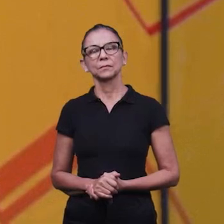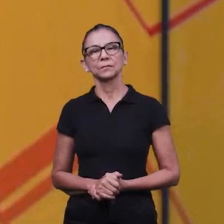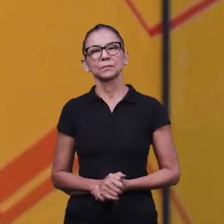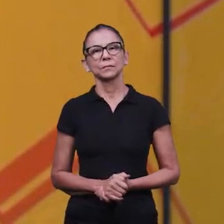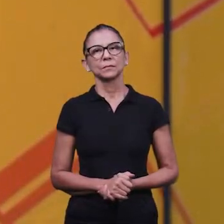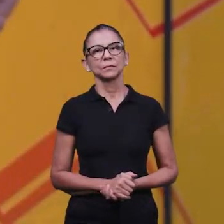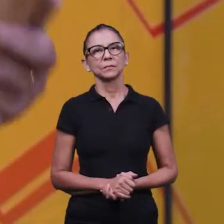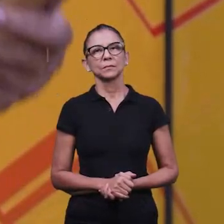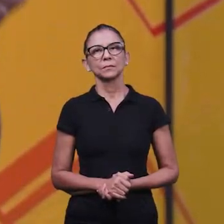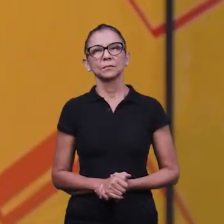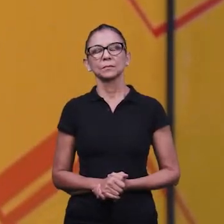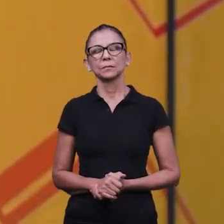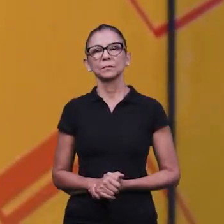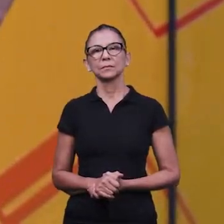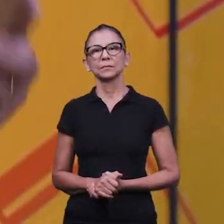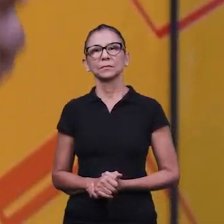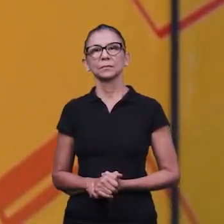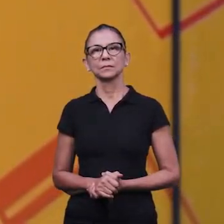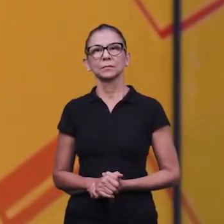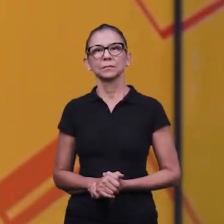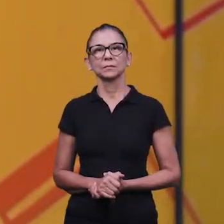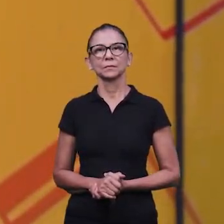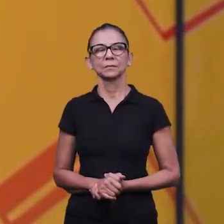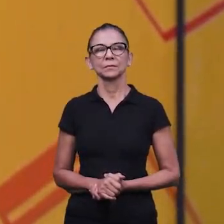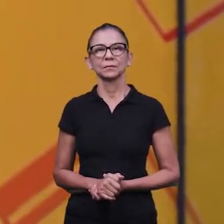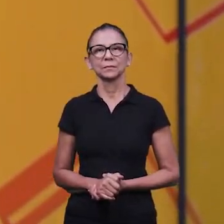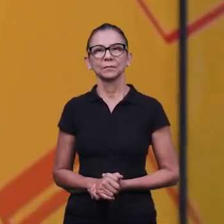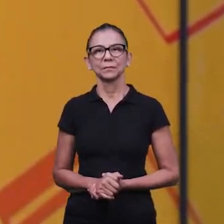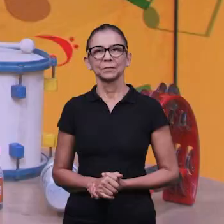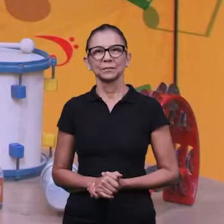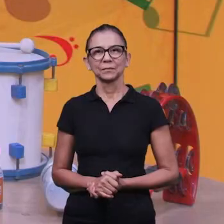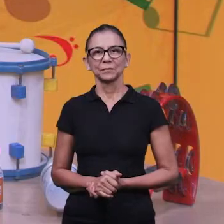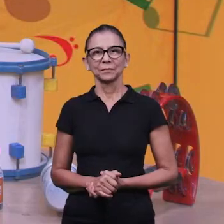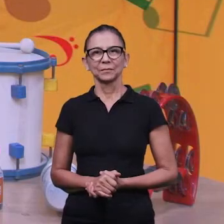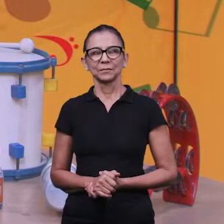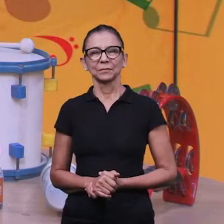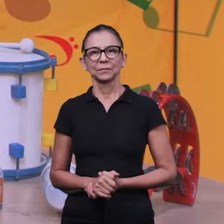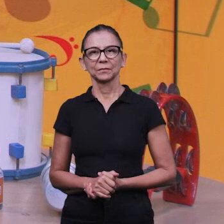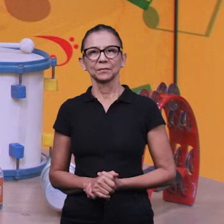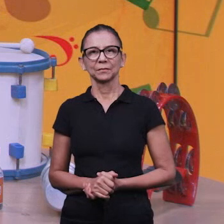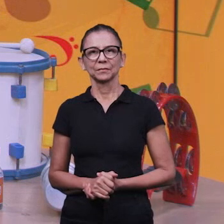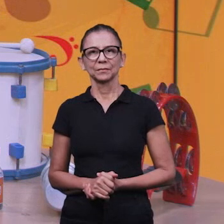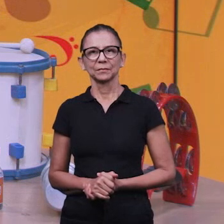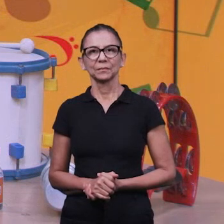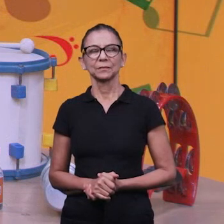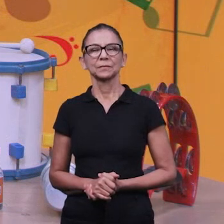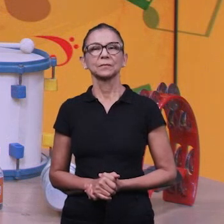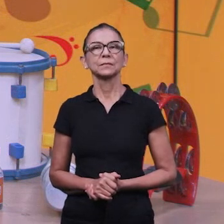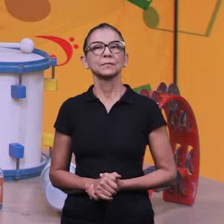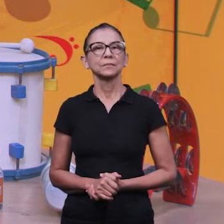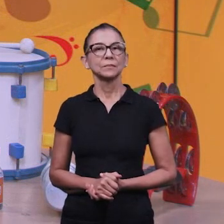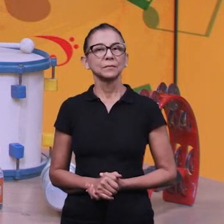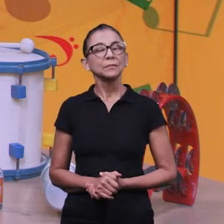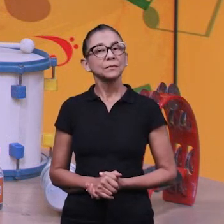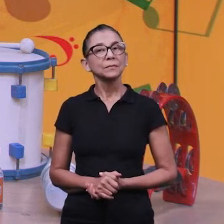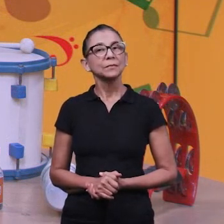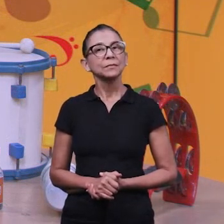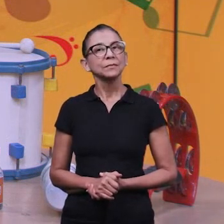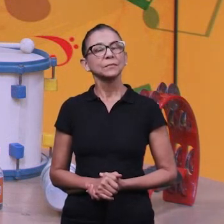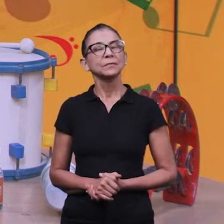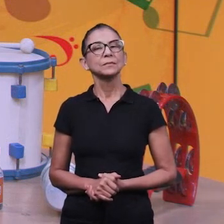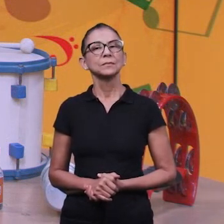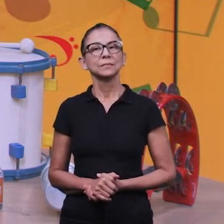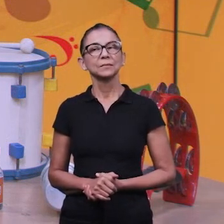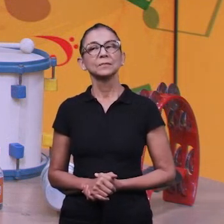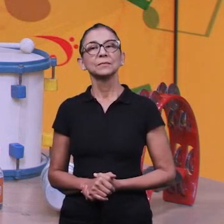lá, si, si, lá. Dó, si, lá, sol, fá, mi, ré, dó, si, lá. Muito em breve o